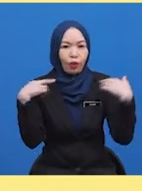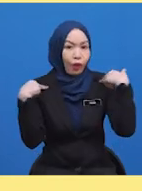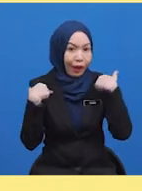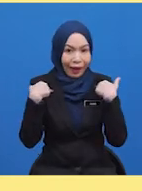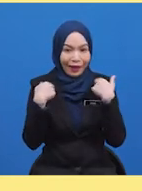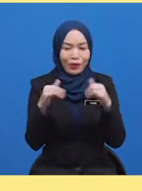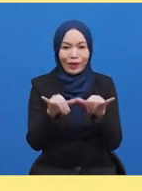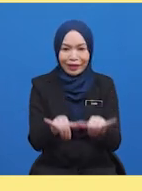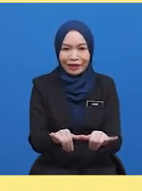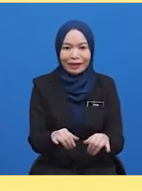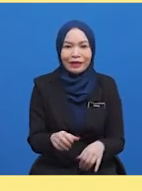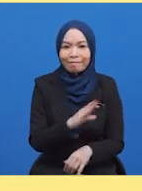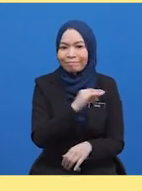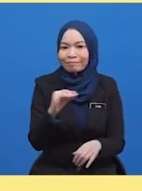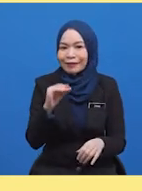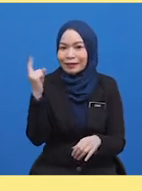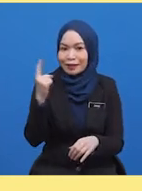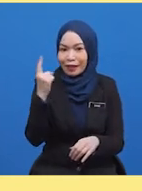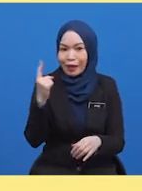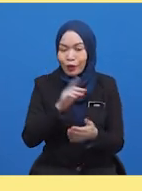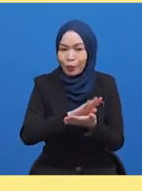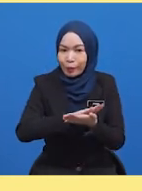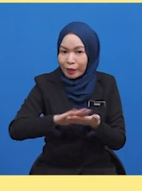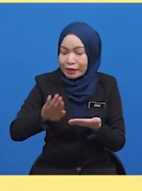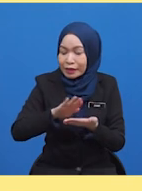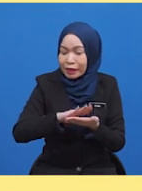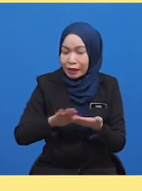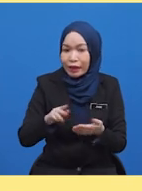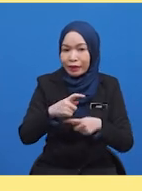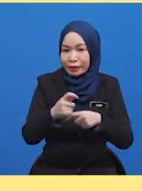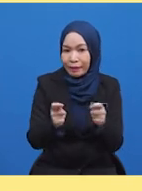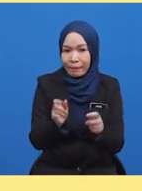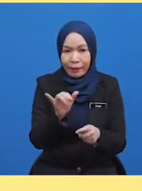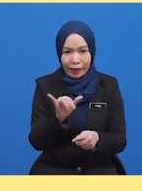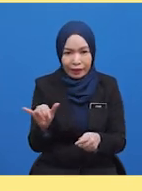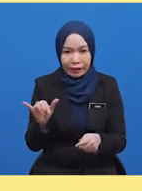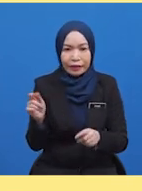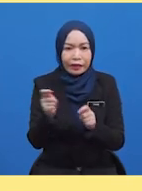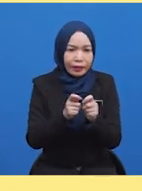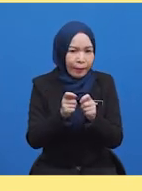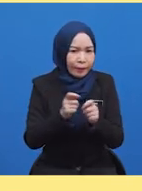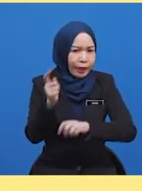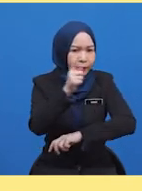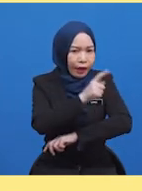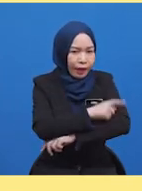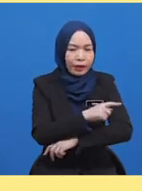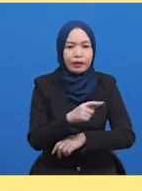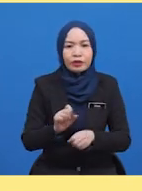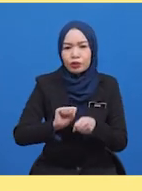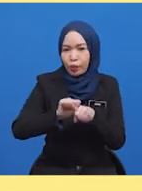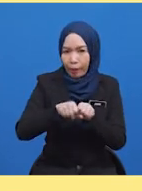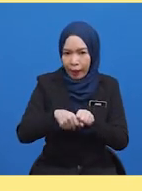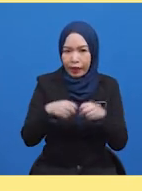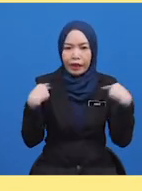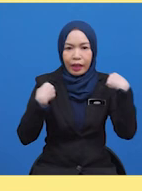kita haruslah membersihkan kandang setiap hari dan Taiwan peliharaan